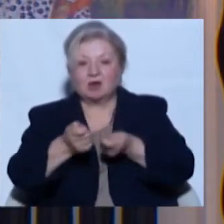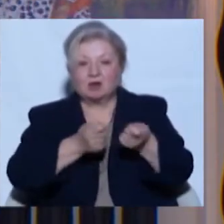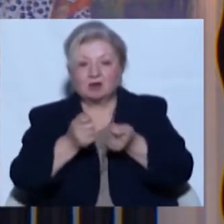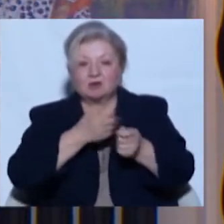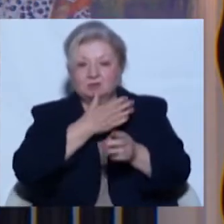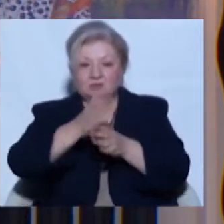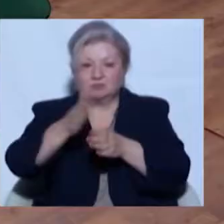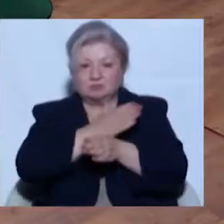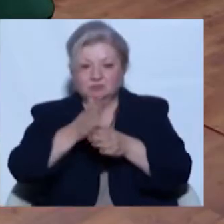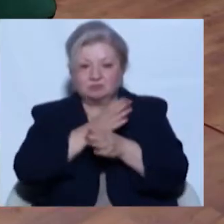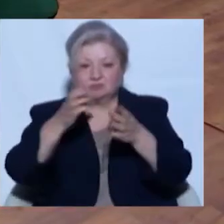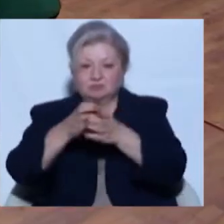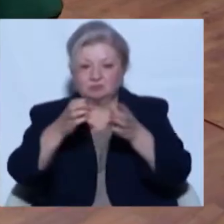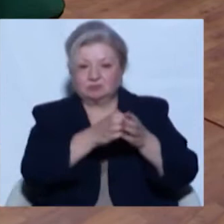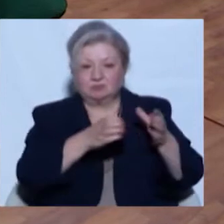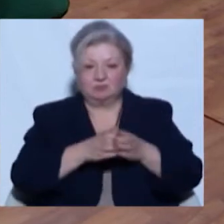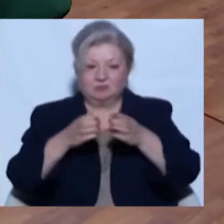სხვადასხვა კოლეგიებად, ასე ვთქვათ.